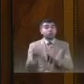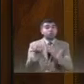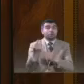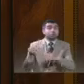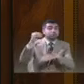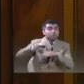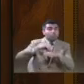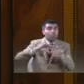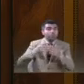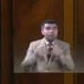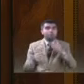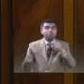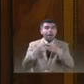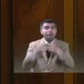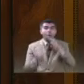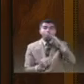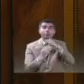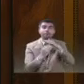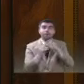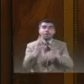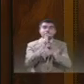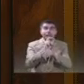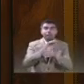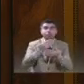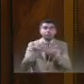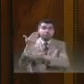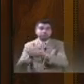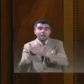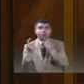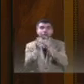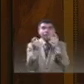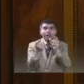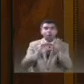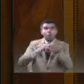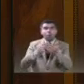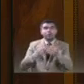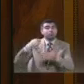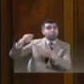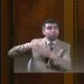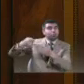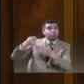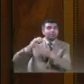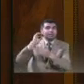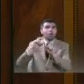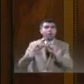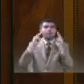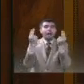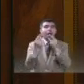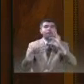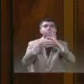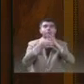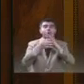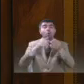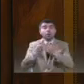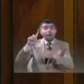على حصر الاقتراضات في تمويل نفقات الاستثمار وسداد أصل الدين فقط، مما سيساهم في